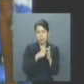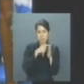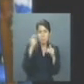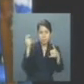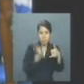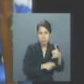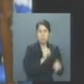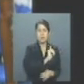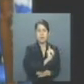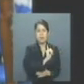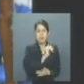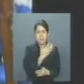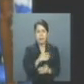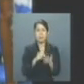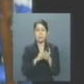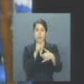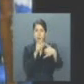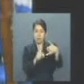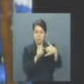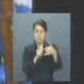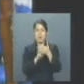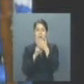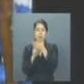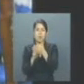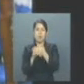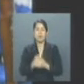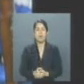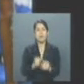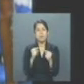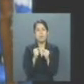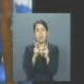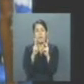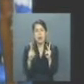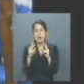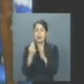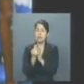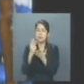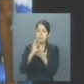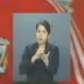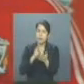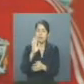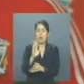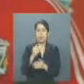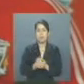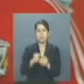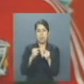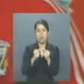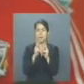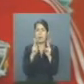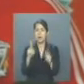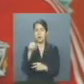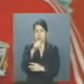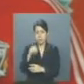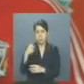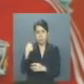ที่จะยื่นเรื่องอุทธรณ์ต่อคณะกรรมการวินัยของสมาคมฟุตบอลอังกฤษภายใน14วันและลิเวอร์พูลยังสามารถใ